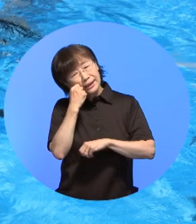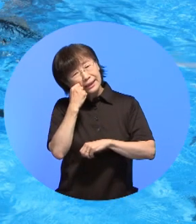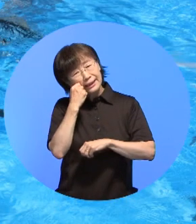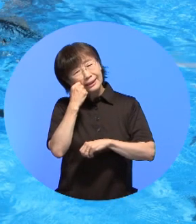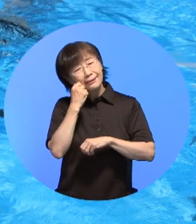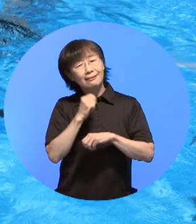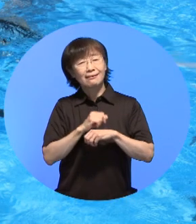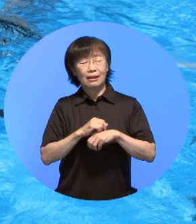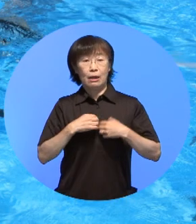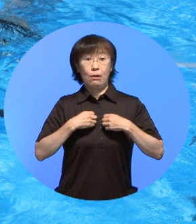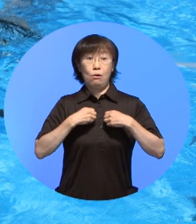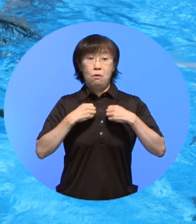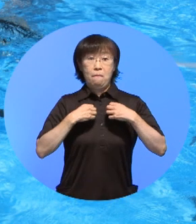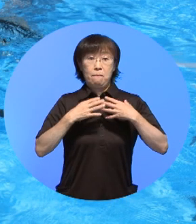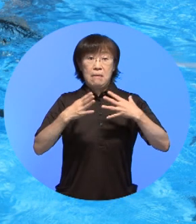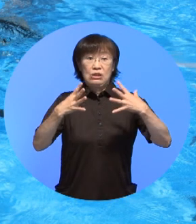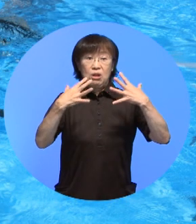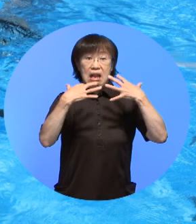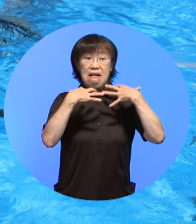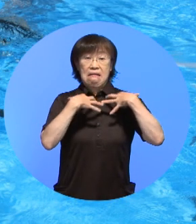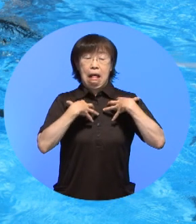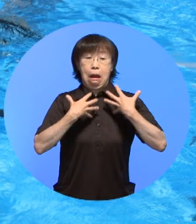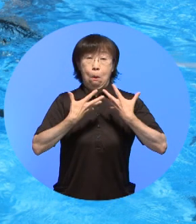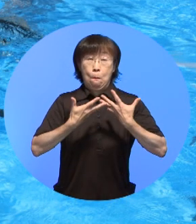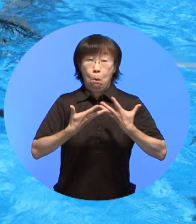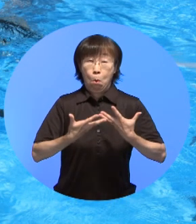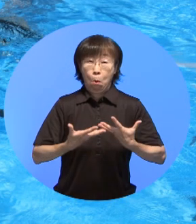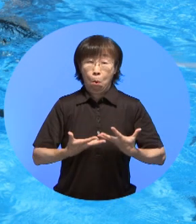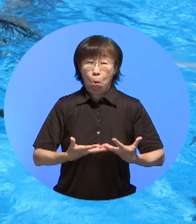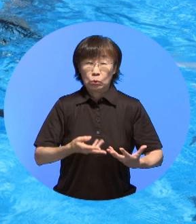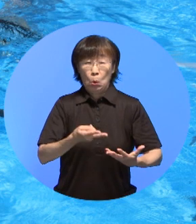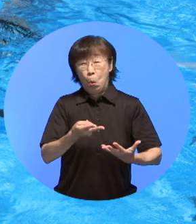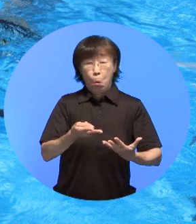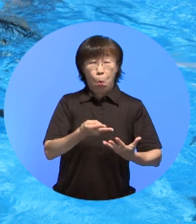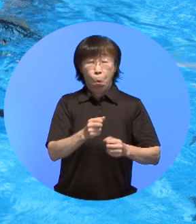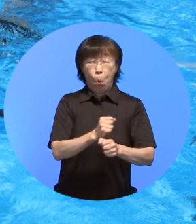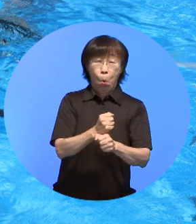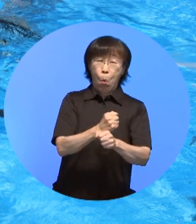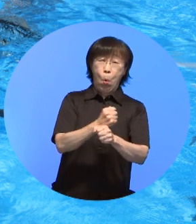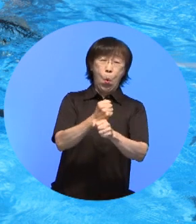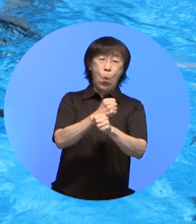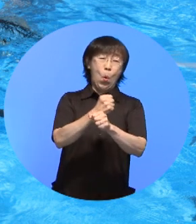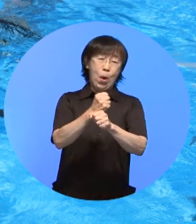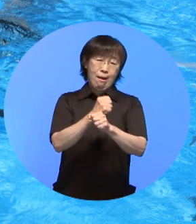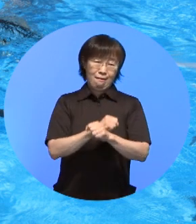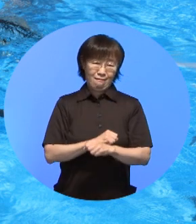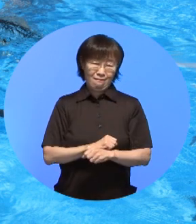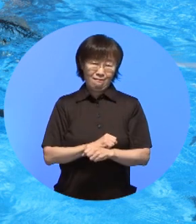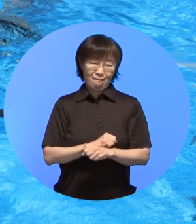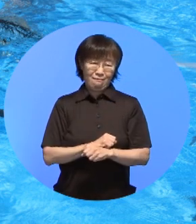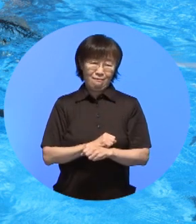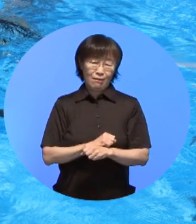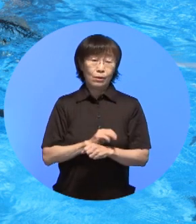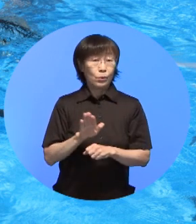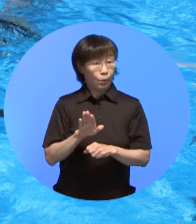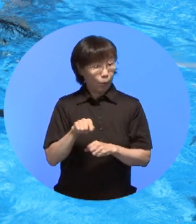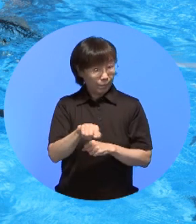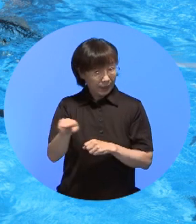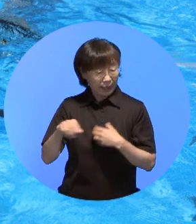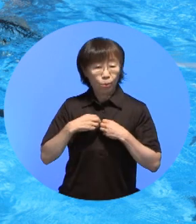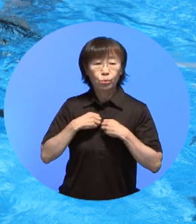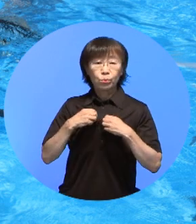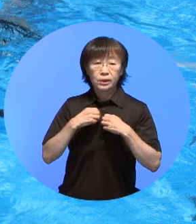にくいなどの声をあげを含んだ服の重さや水の中での動きにくさを体感していまし